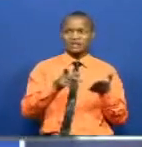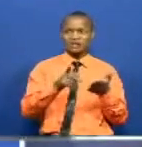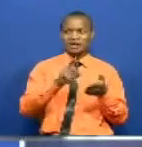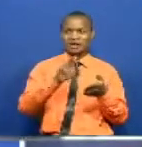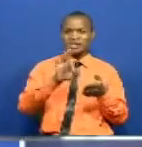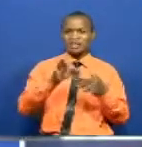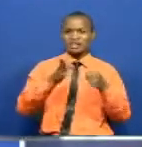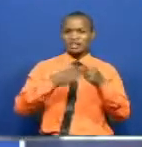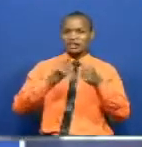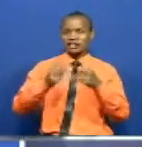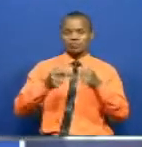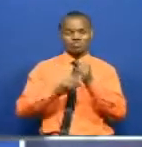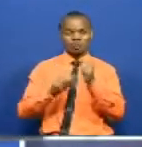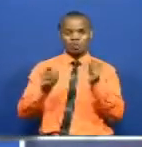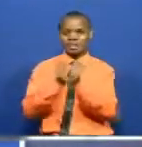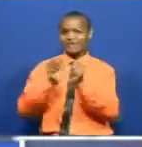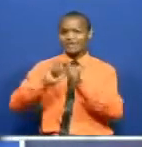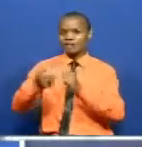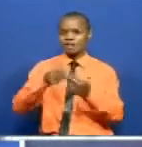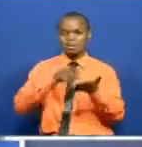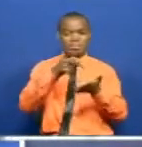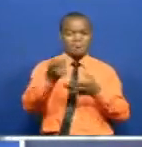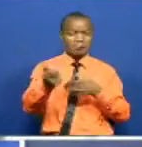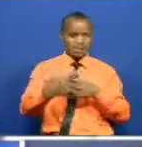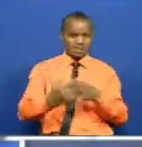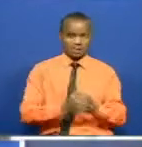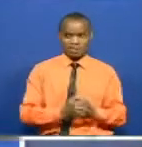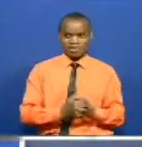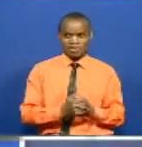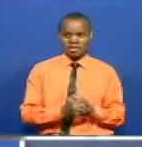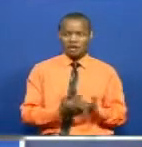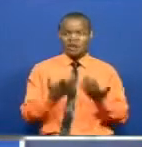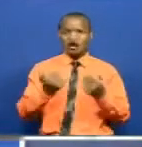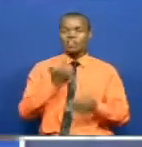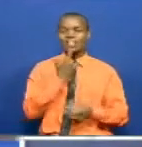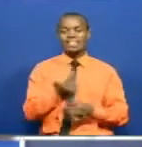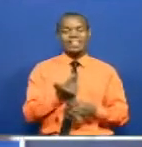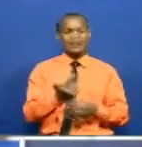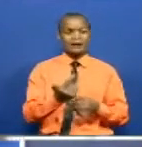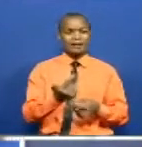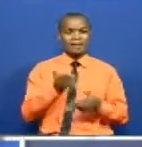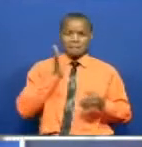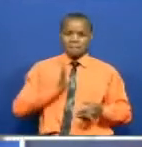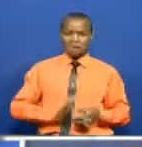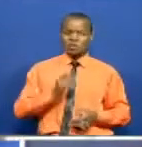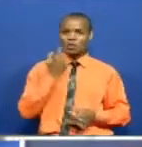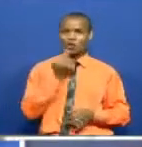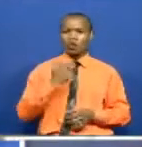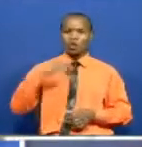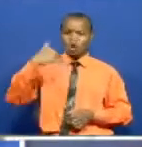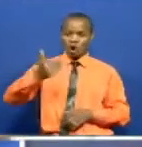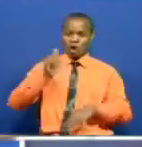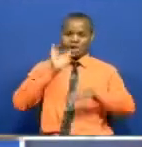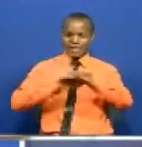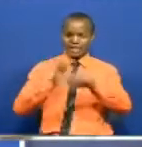1039 hadi 1010. Wamwambia leo mtu mwenye anakula mshahara shilingi